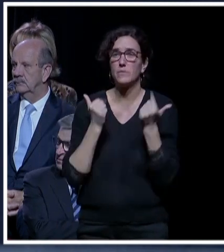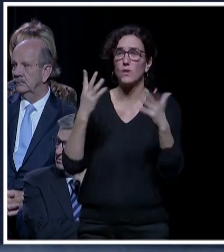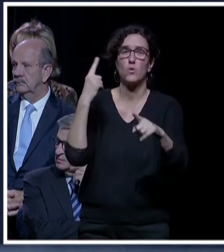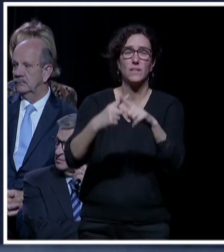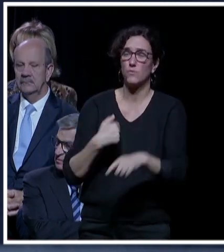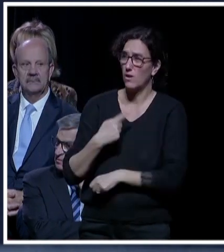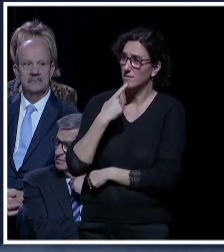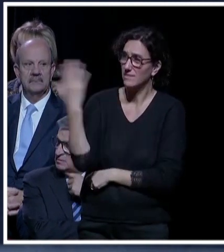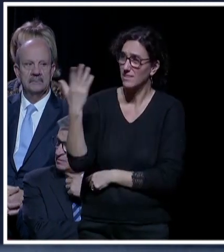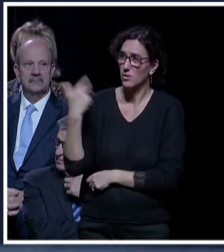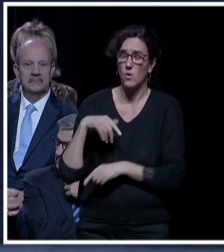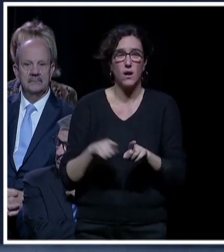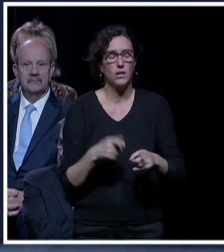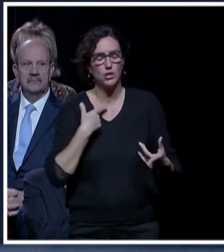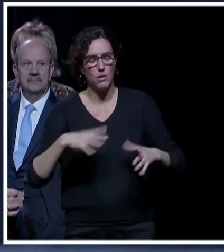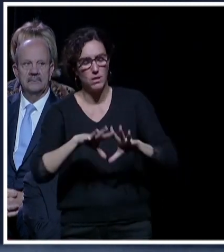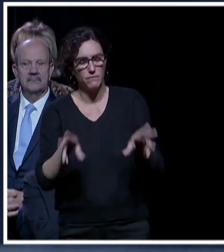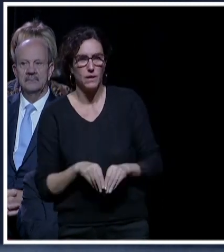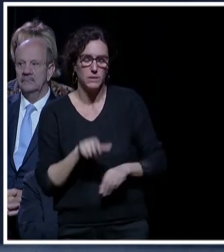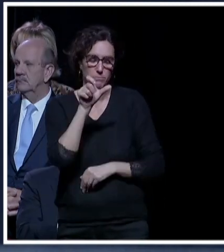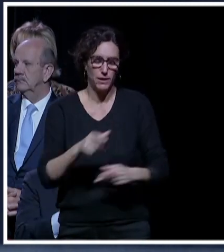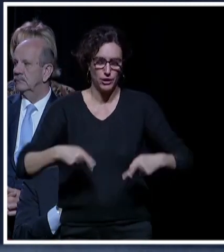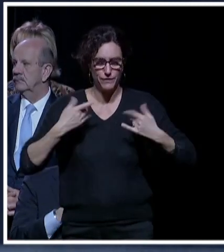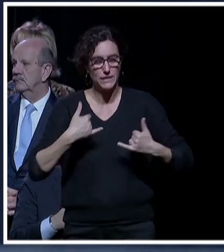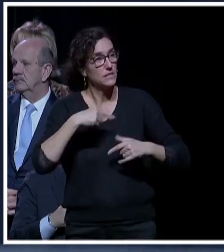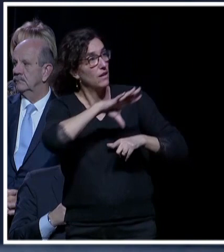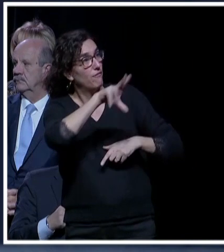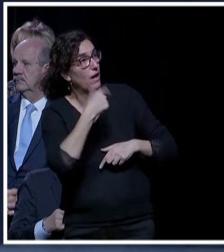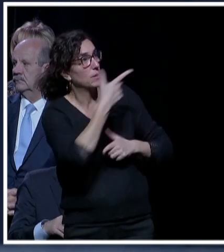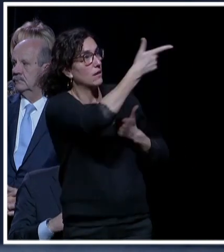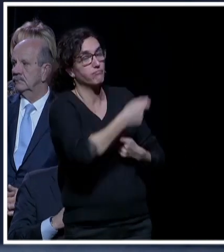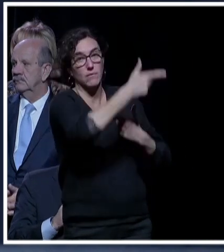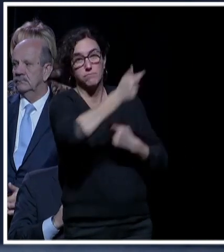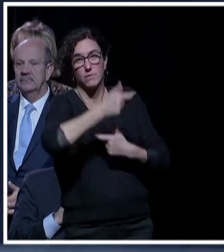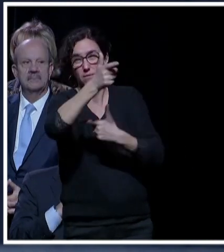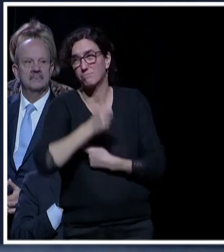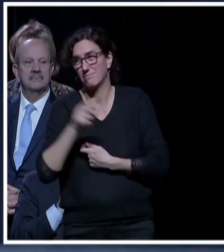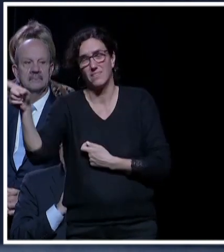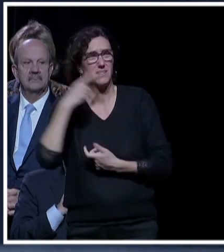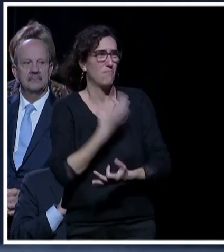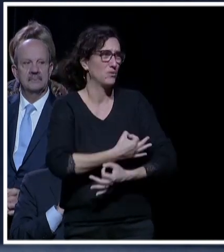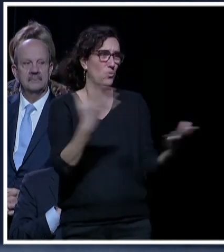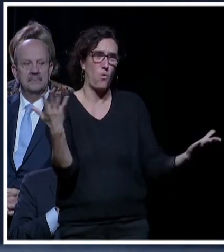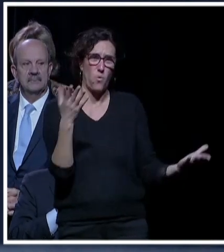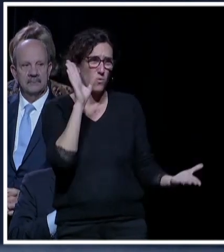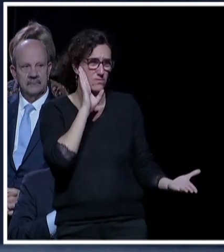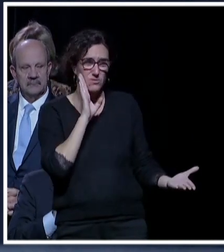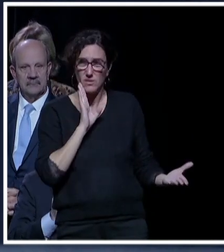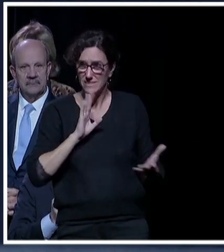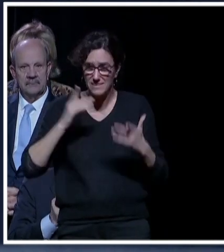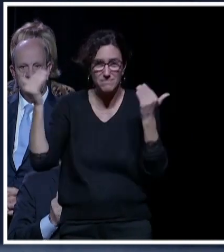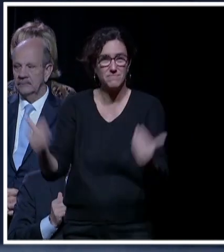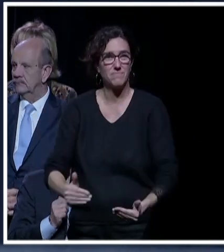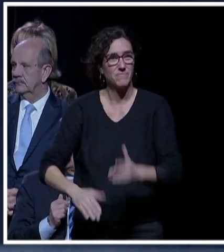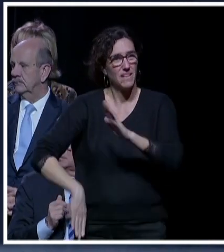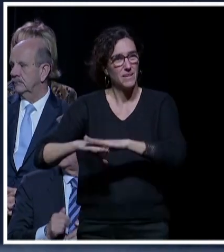regroupement familial bien trop généreux ? Tout cela, nous l'avons imposé, et bien plus encore. D'ailleurs, bravo aussi à toi,